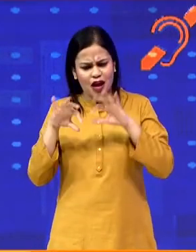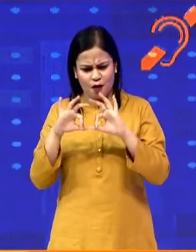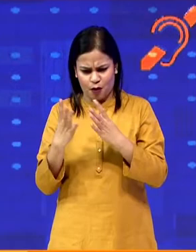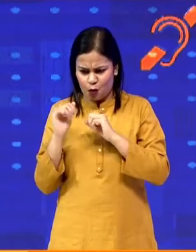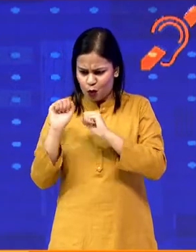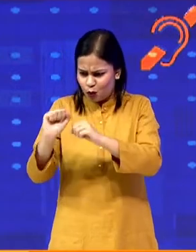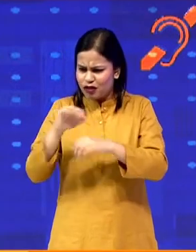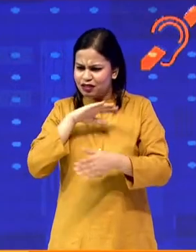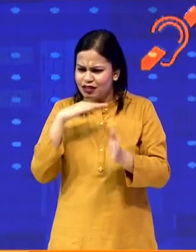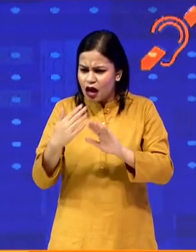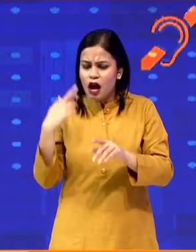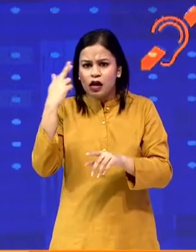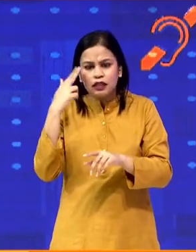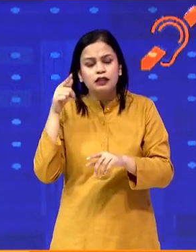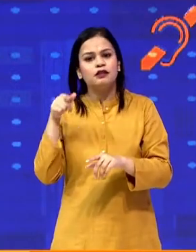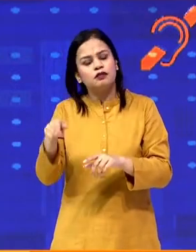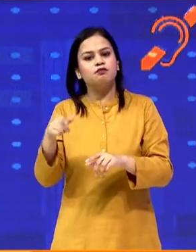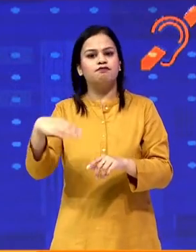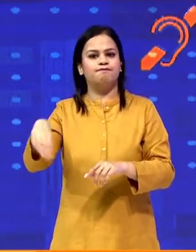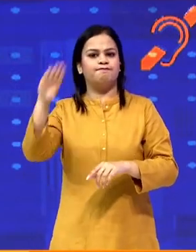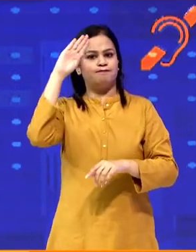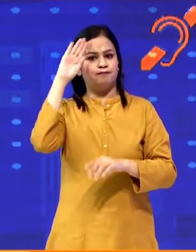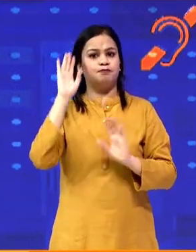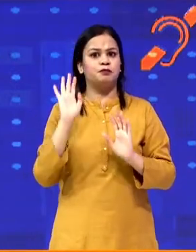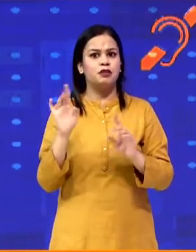इसलिए मैं सलूट करता हूं